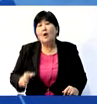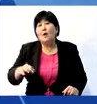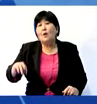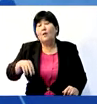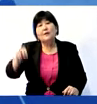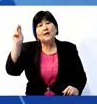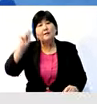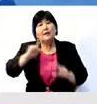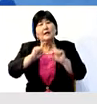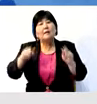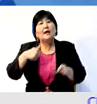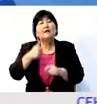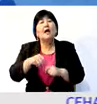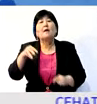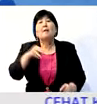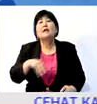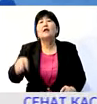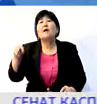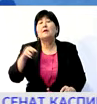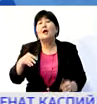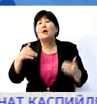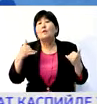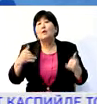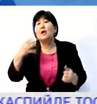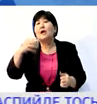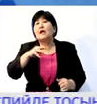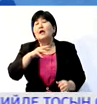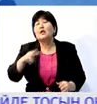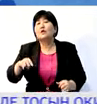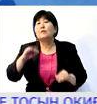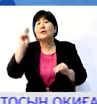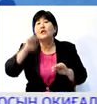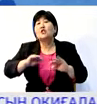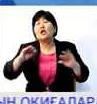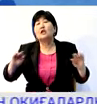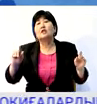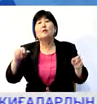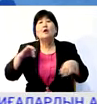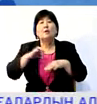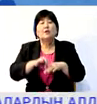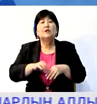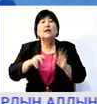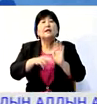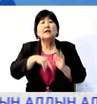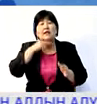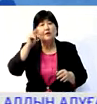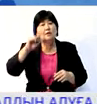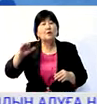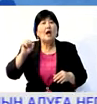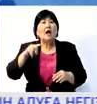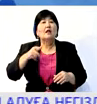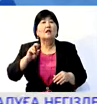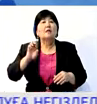Облыстық білім басқармасының басшысы Майра Меллебекова бүгінгі 40 минутын шәкірттермен өткізді. 8-ші сынып оқушыларына алгебрадан сабақ